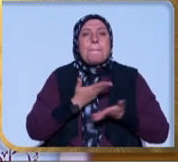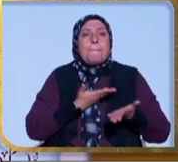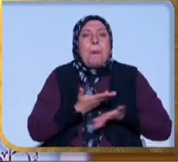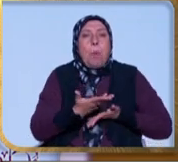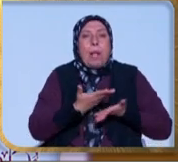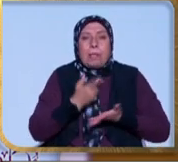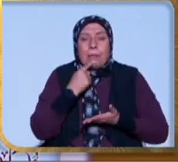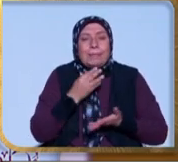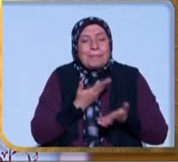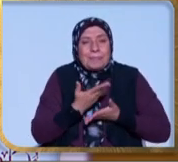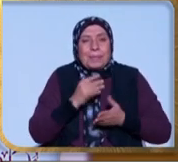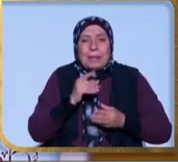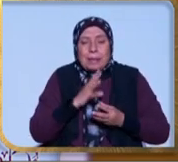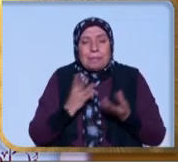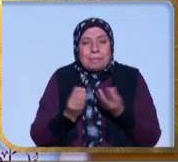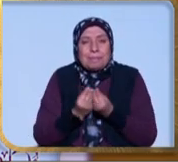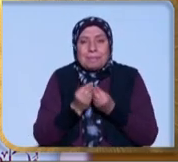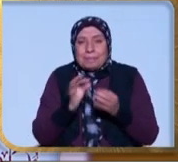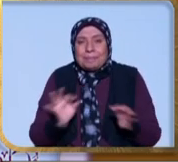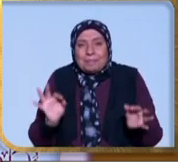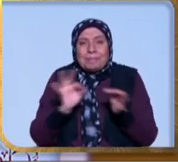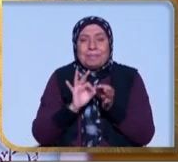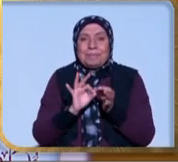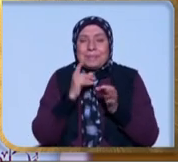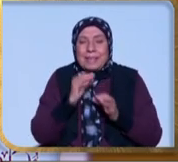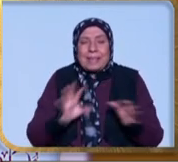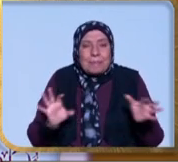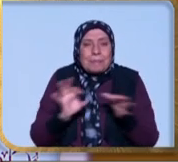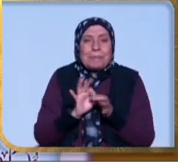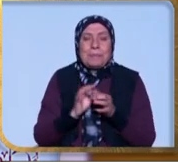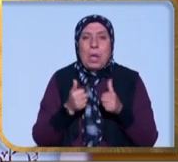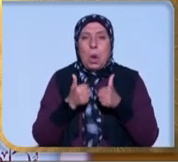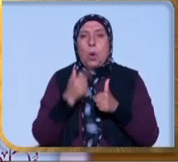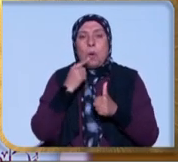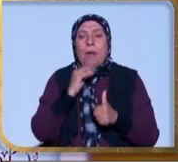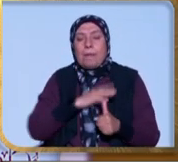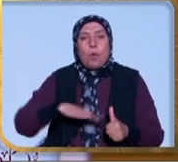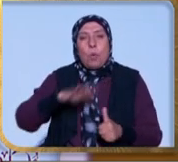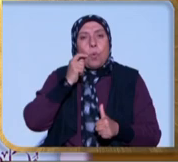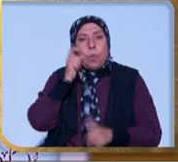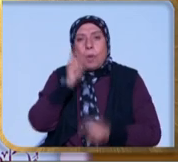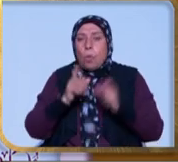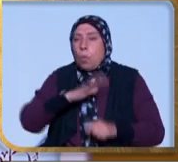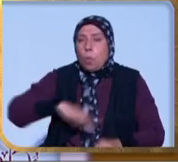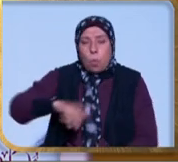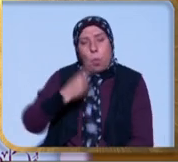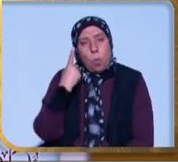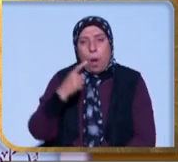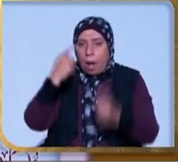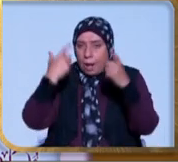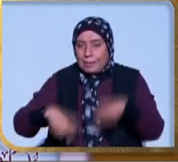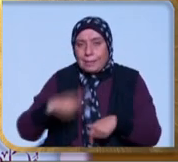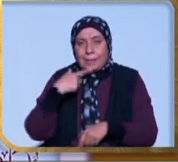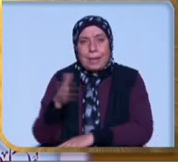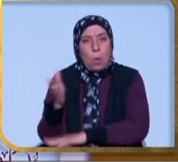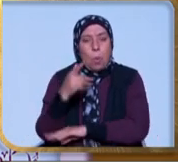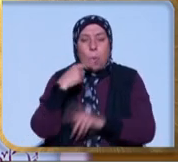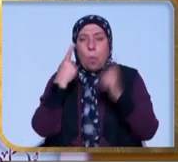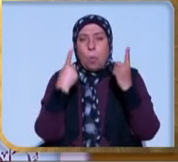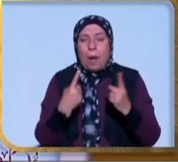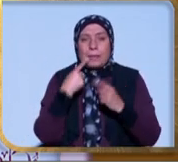والرحمة والتآلف، تشيع هذه الروح الطيبة بين أبناء الوطن الواحد لمواجهة